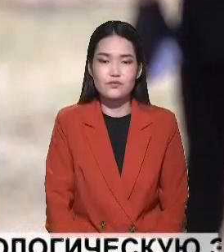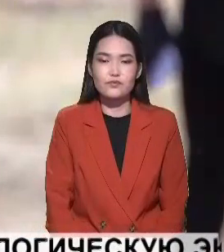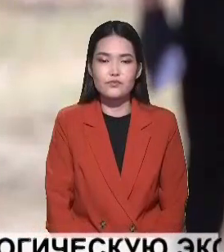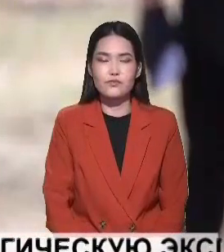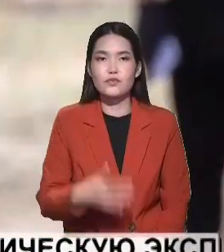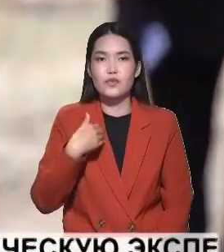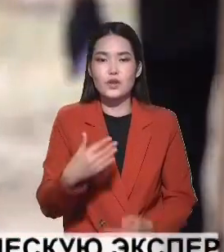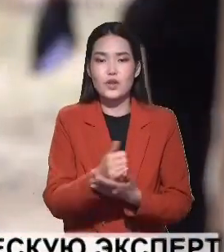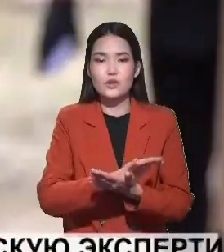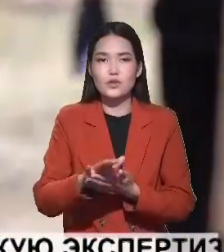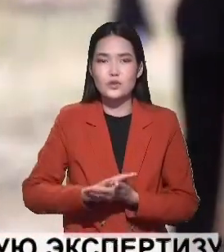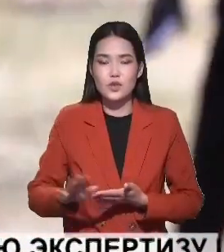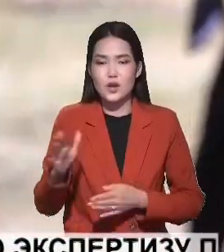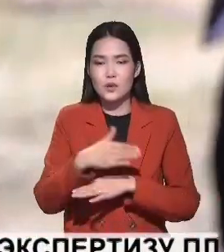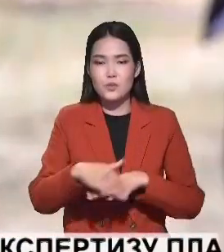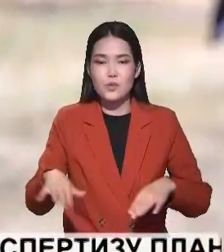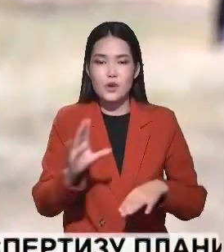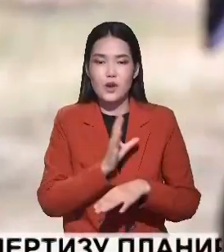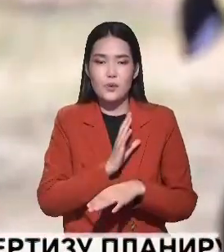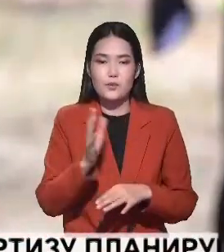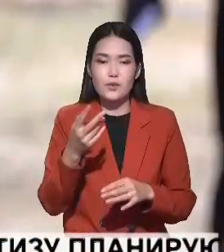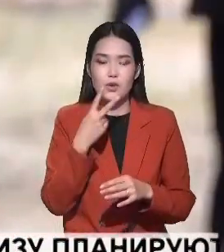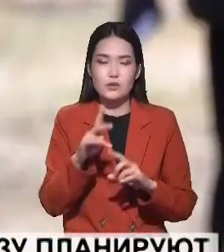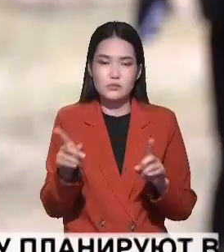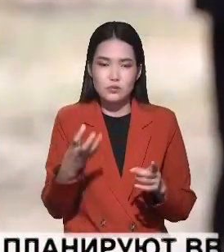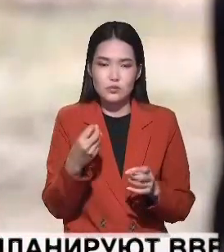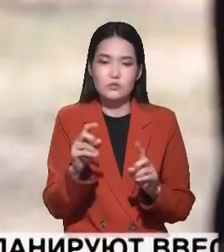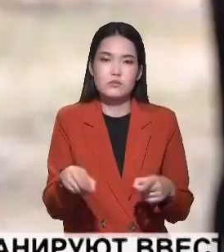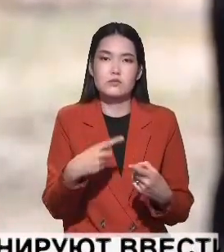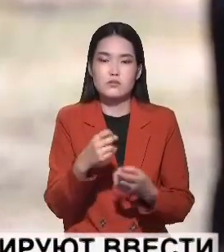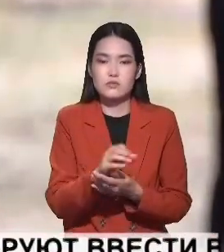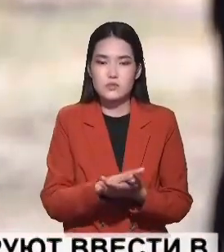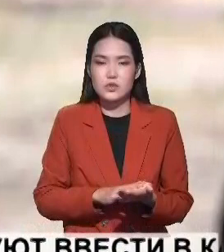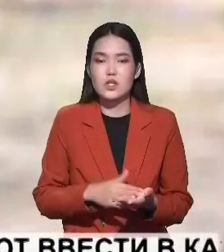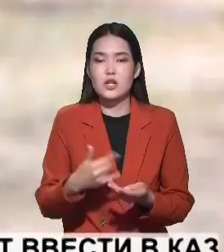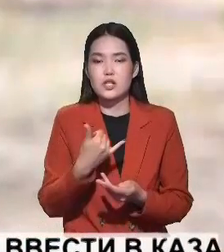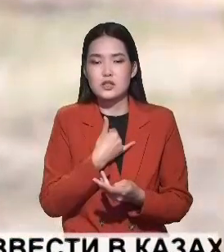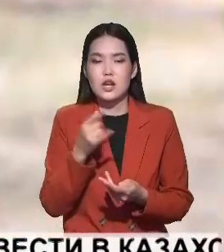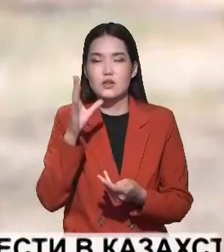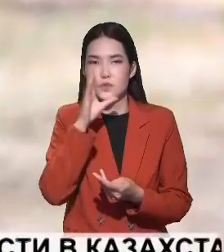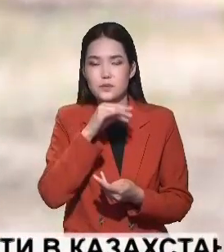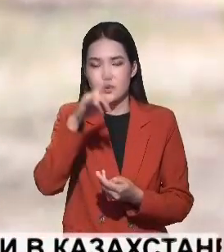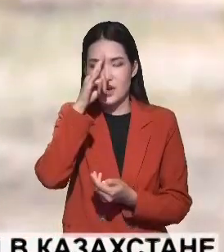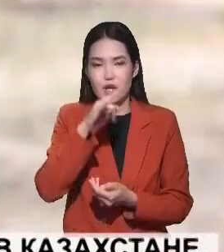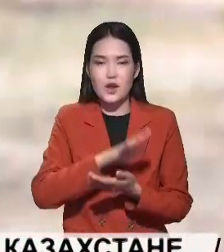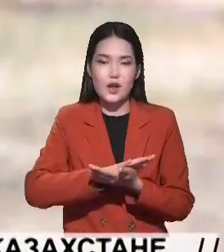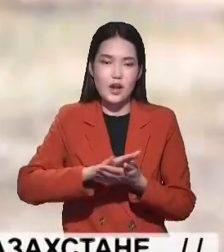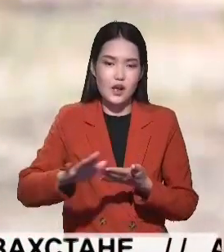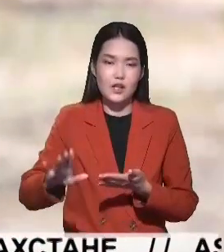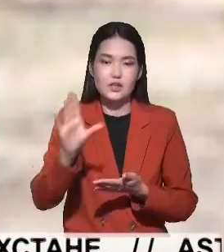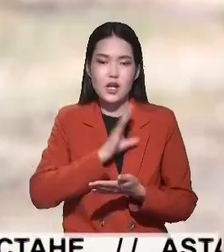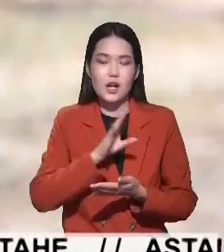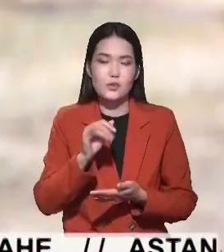территорию наш край мы уверены что нас поддержат многие казахстанцы Так